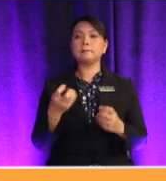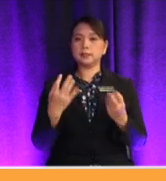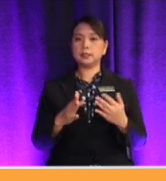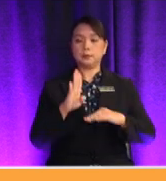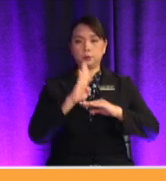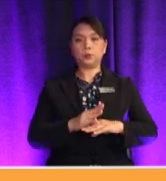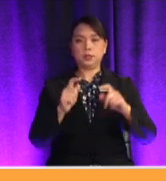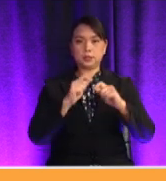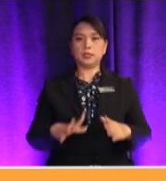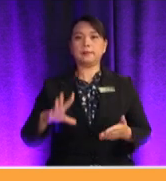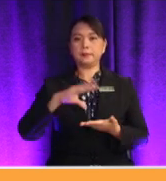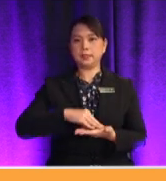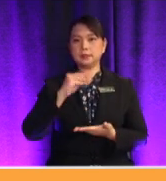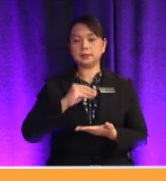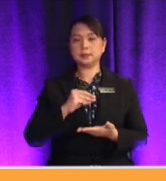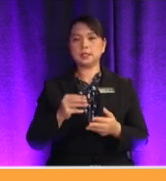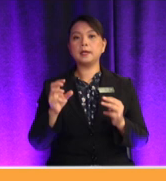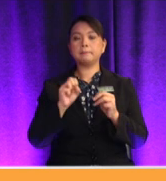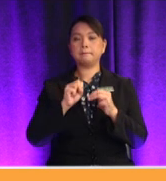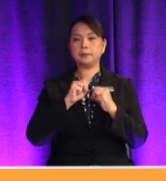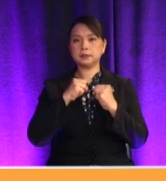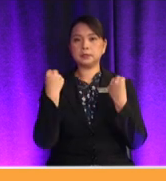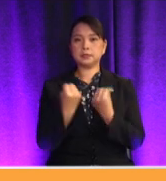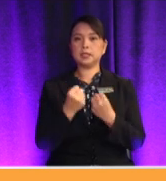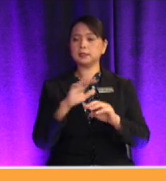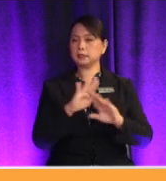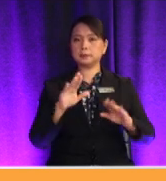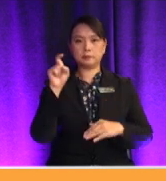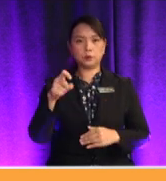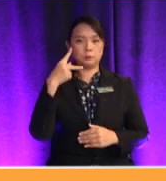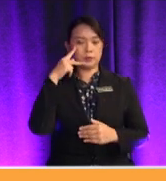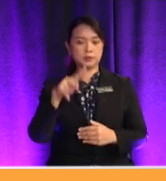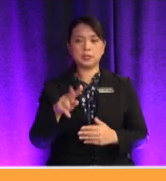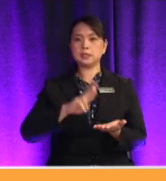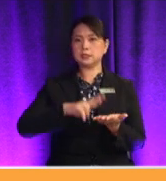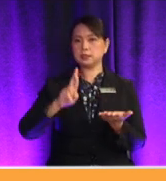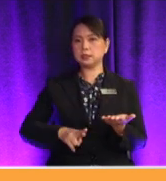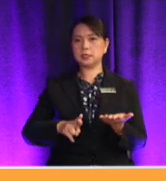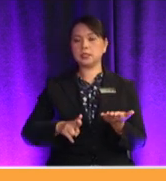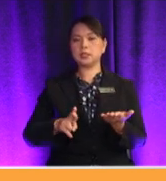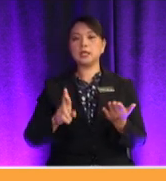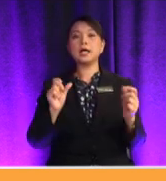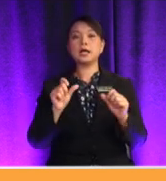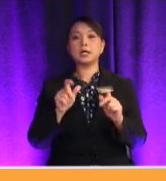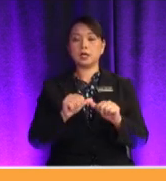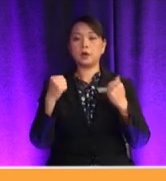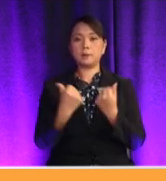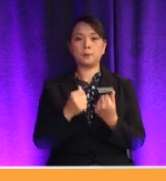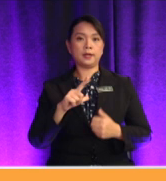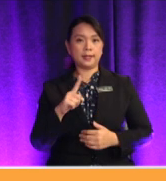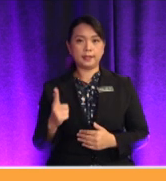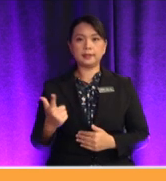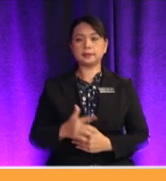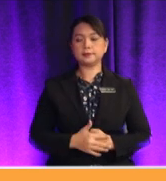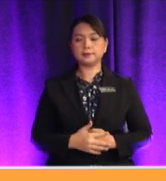dekat sini. Ya. Jadi masyarakat tidak perlu memandang rendah adat dan kepercayaan kaum lain dekat sini. Bila kita tak mewujudkan perpaduan, kita tidak boleh memandang rendah